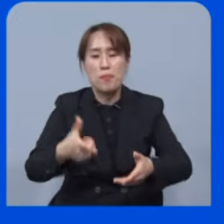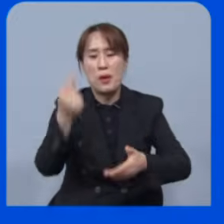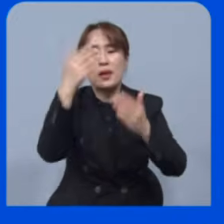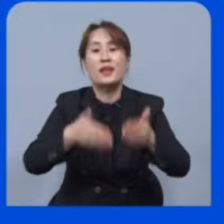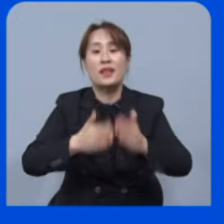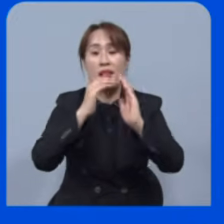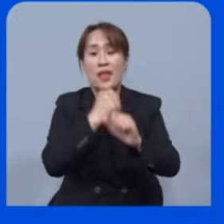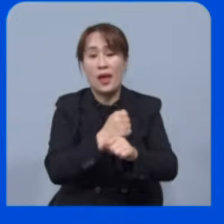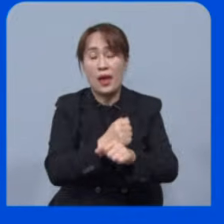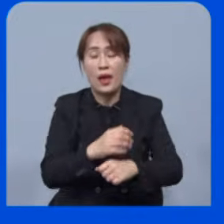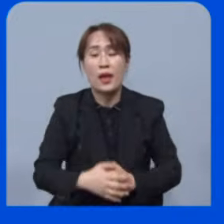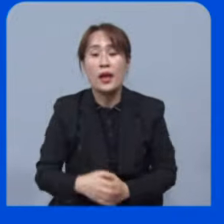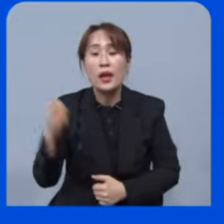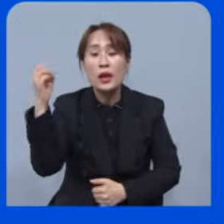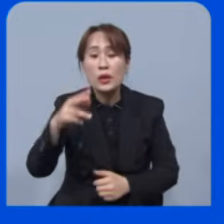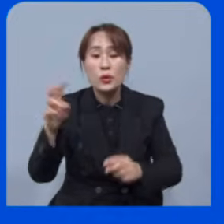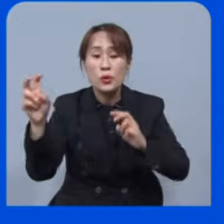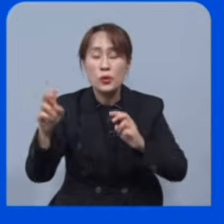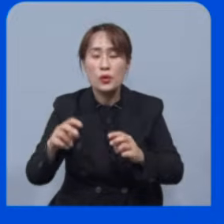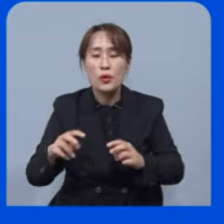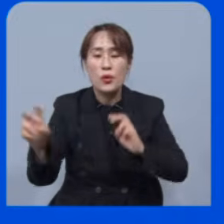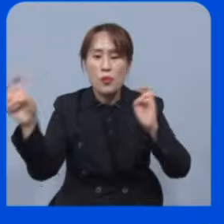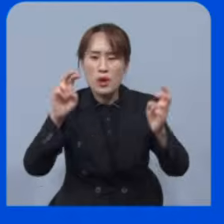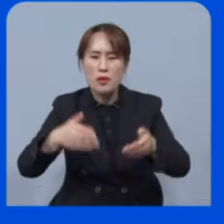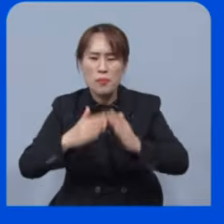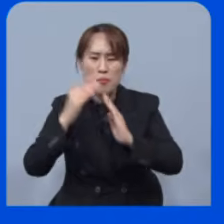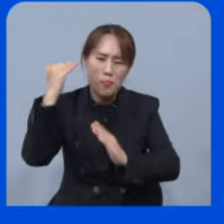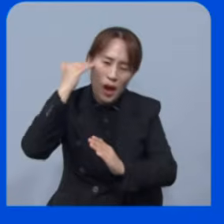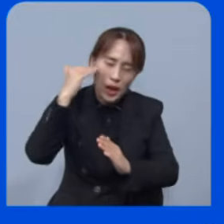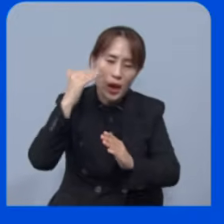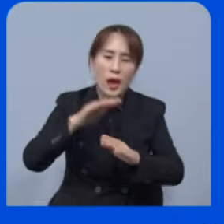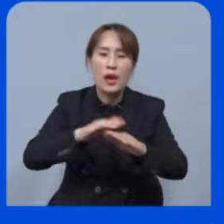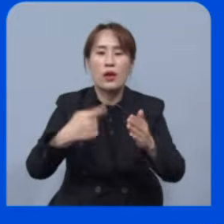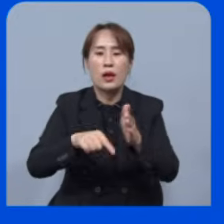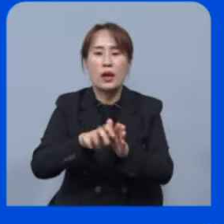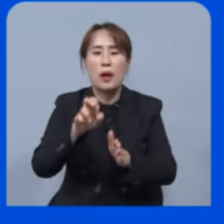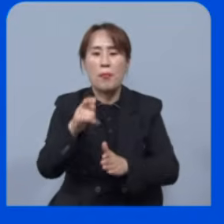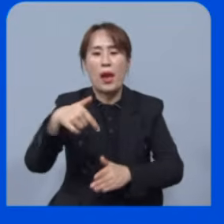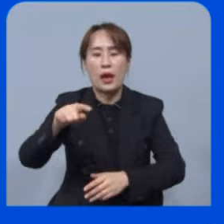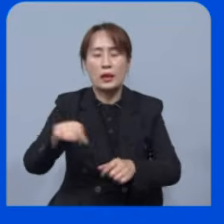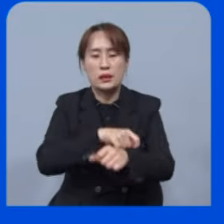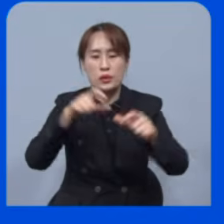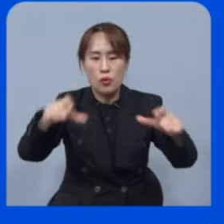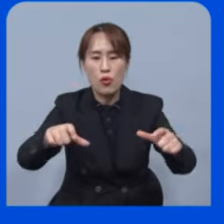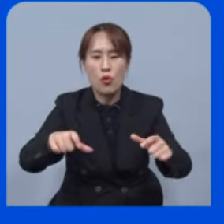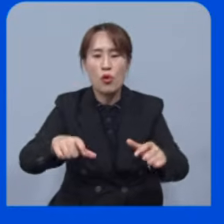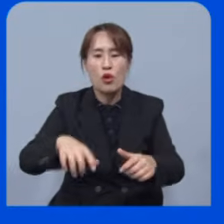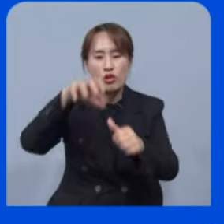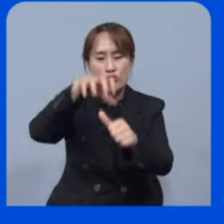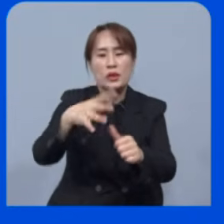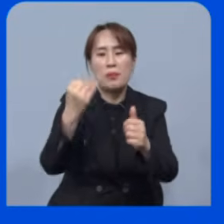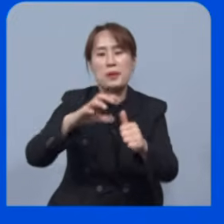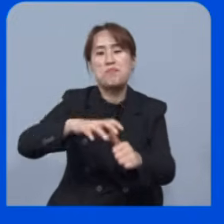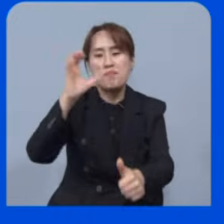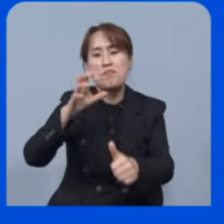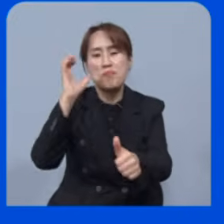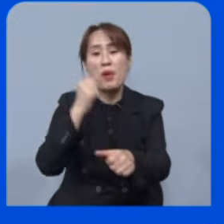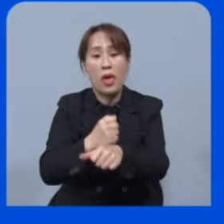추진하겠습니다. 아울러 기업활동 걸림돌의 제거를 위해 메가특구 도입 등 규제를 대폭 완화해